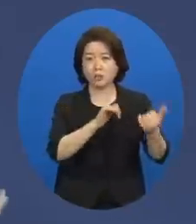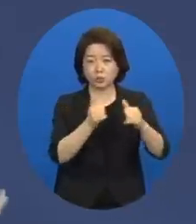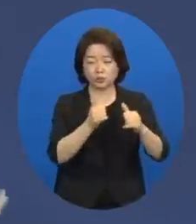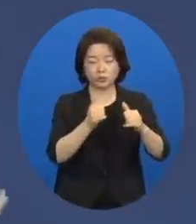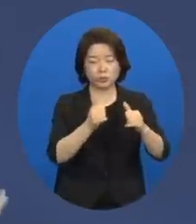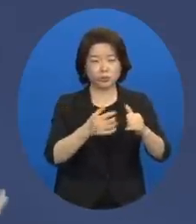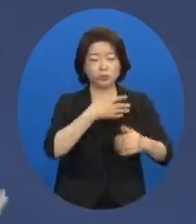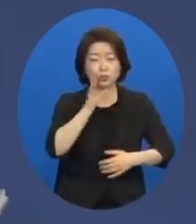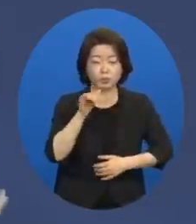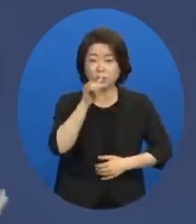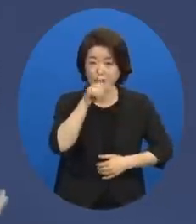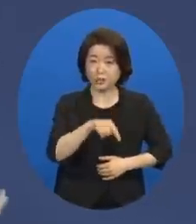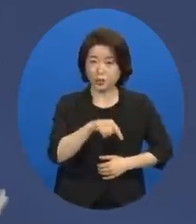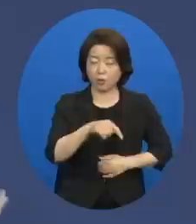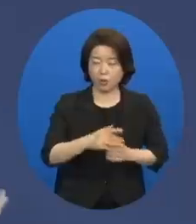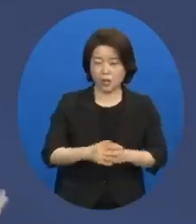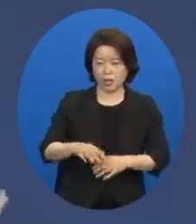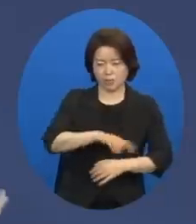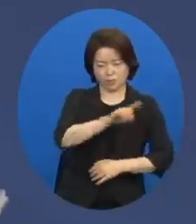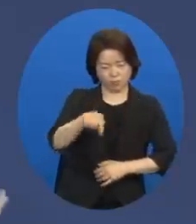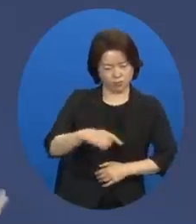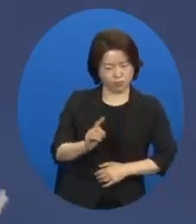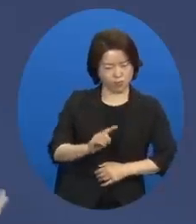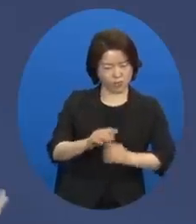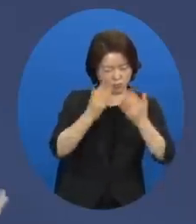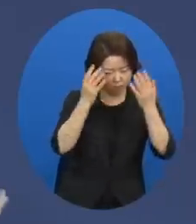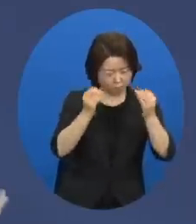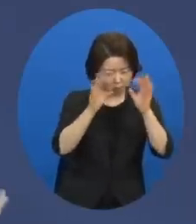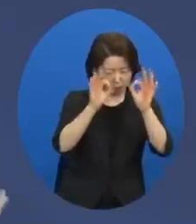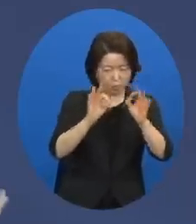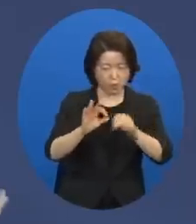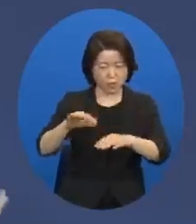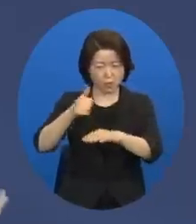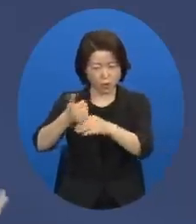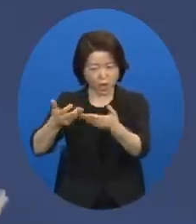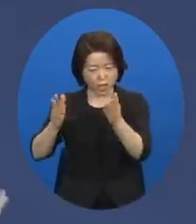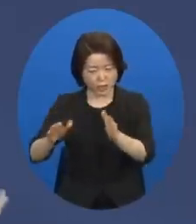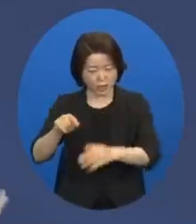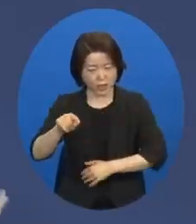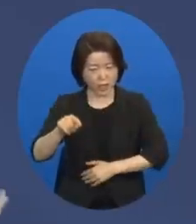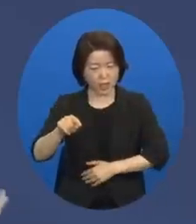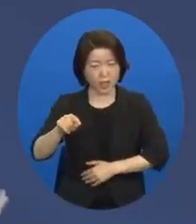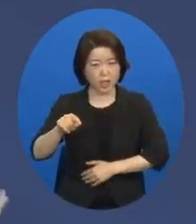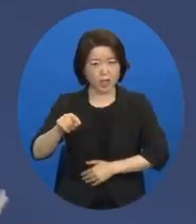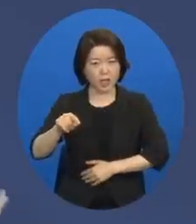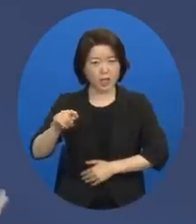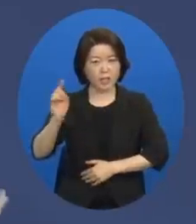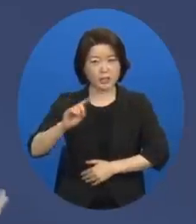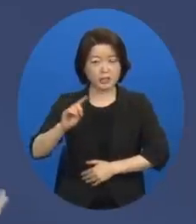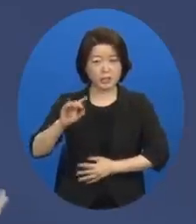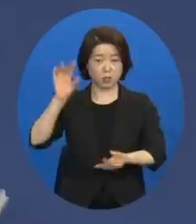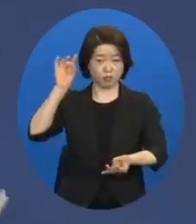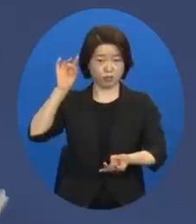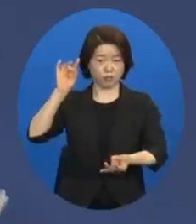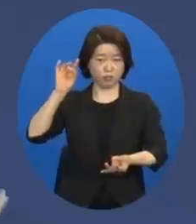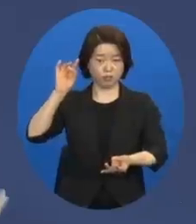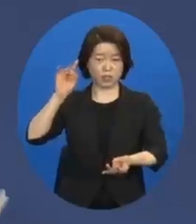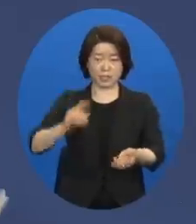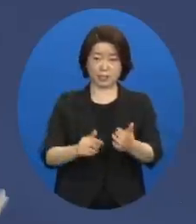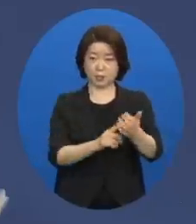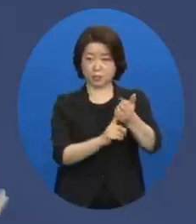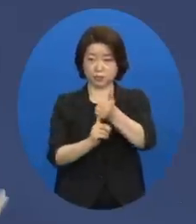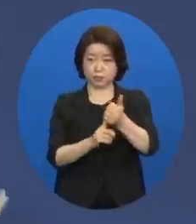하는 왕실의 왕자였던 우리가 흔히 아는 석가모니가 된 바로 그는